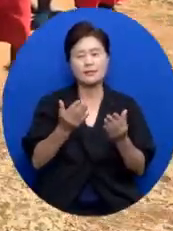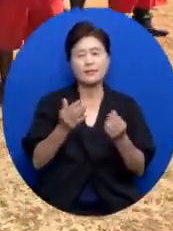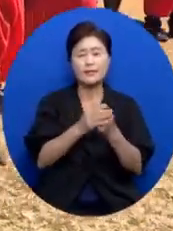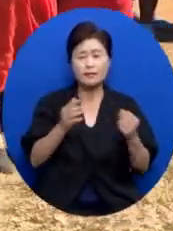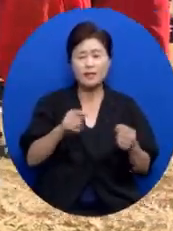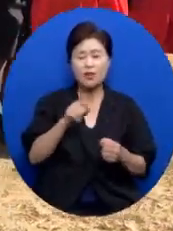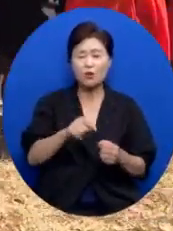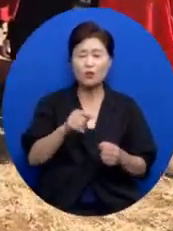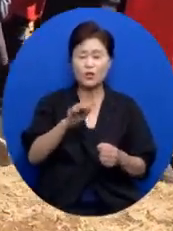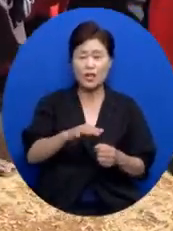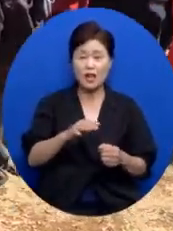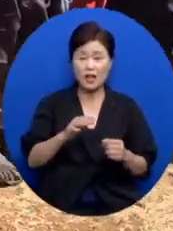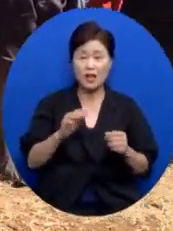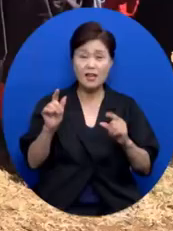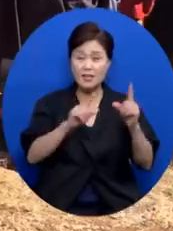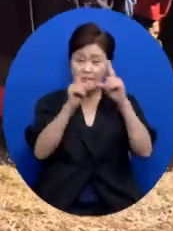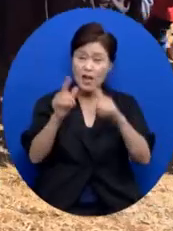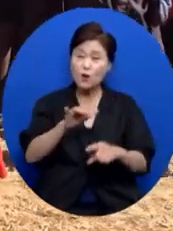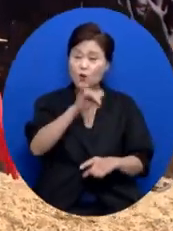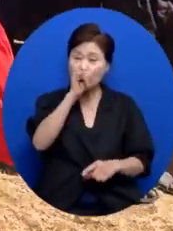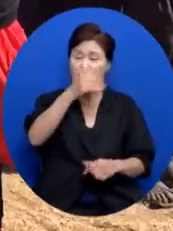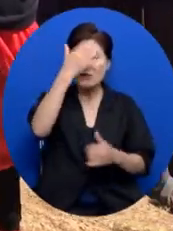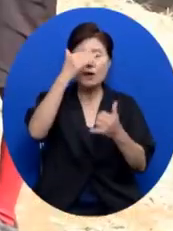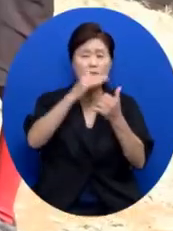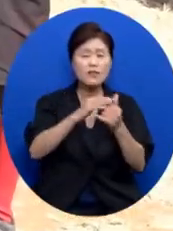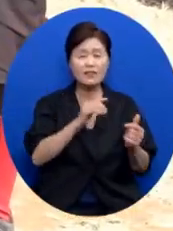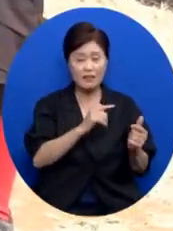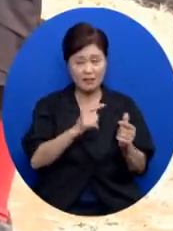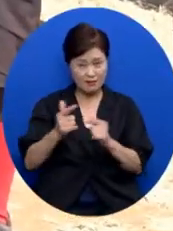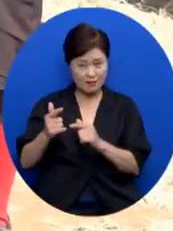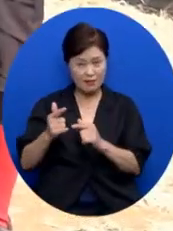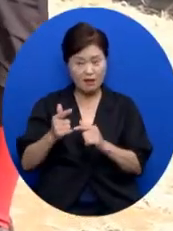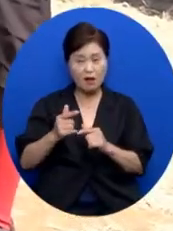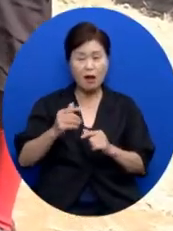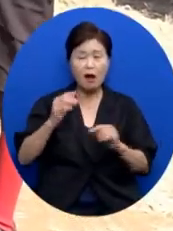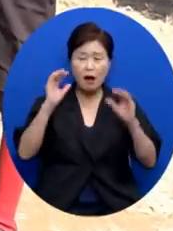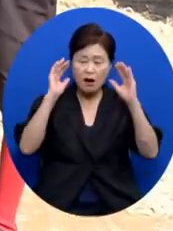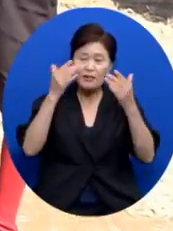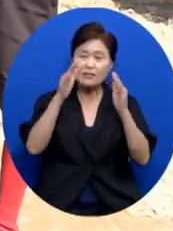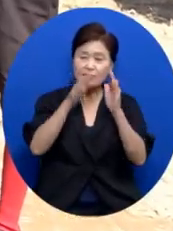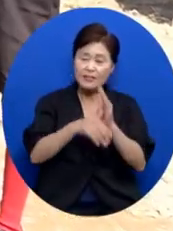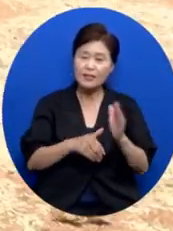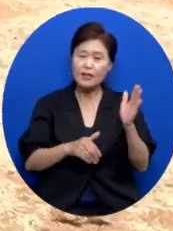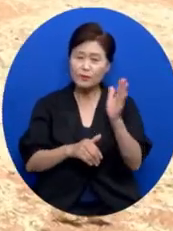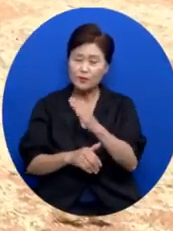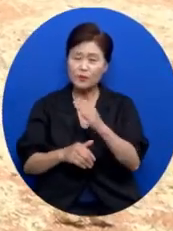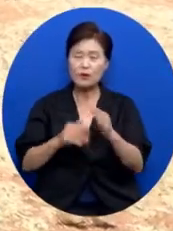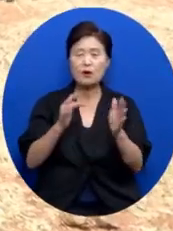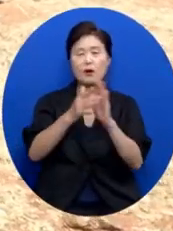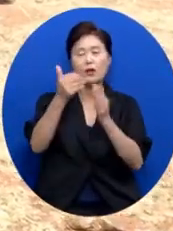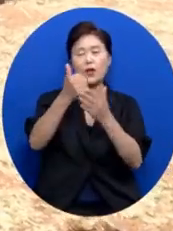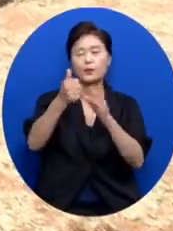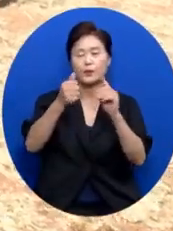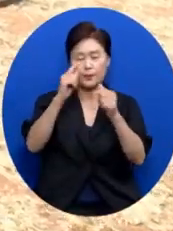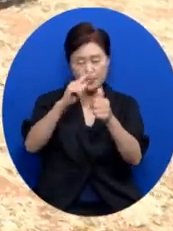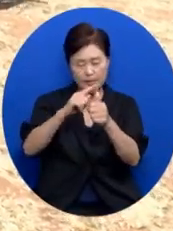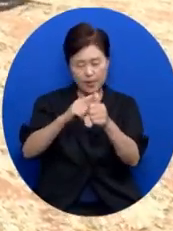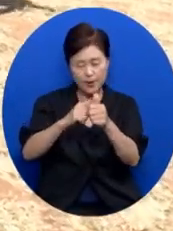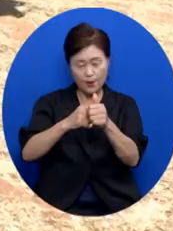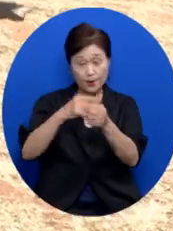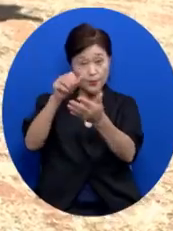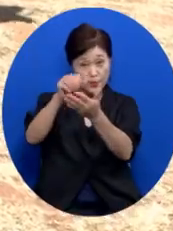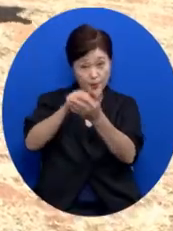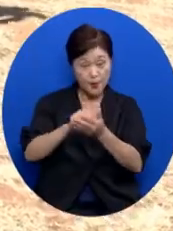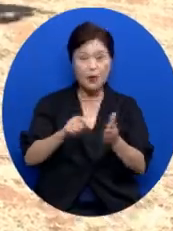아프리카 땅에 있는 다음 세대도 마찬가지예요 사실 어렸을 때부터 예수님을 자연스럽게 받아들이게 하고